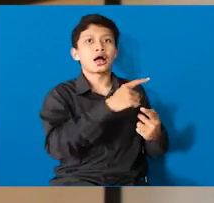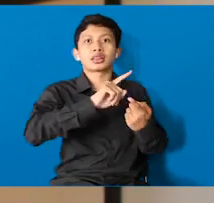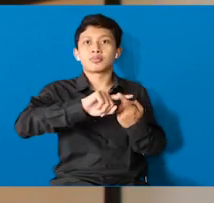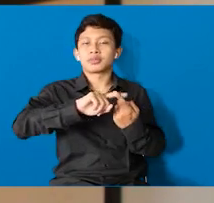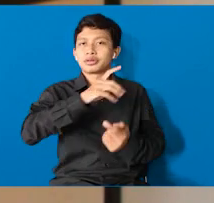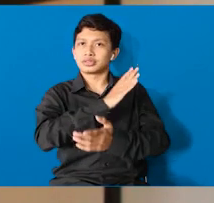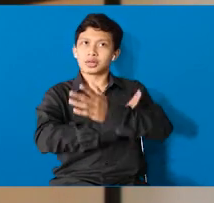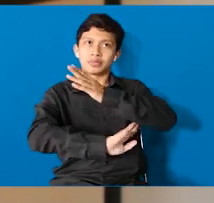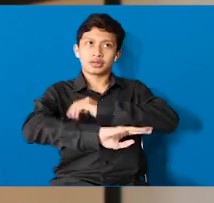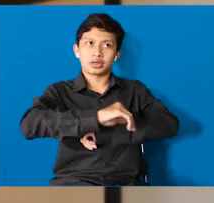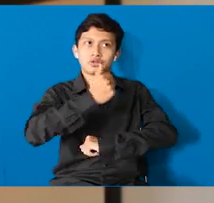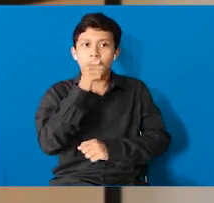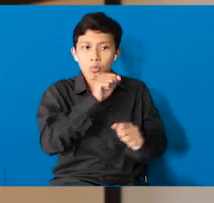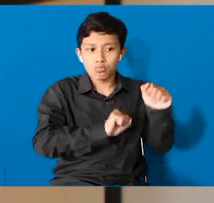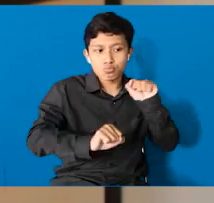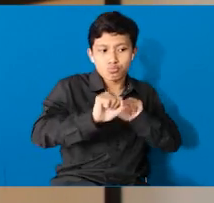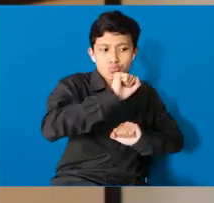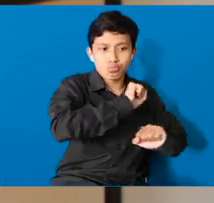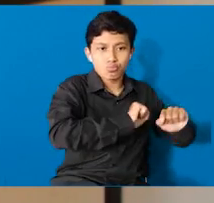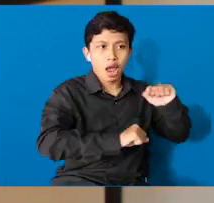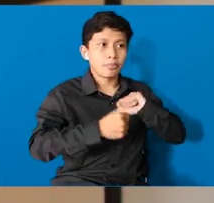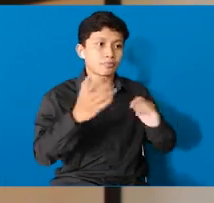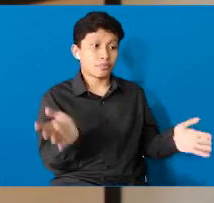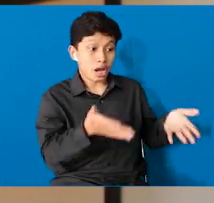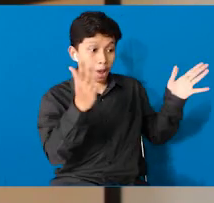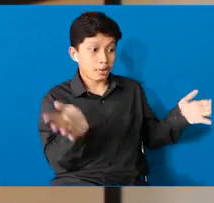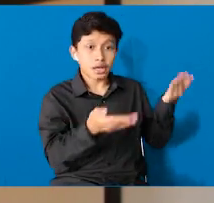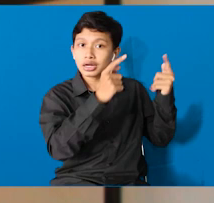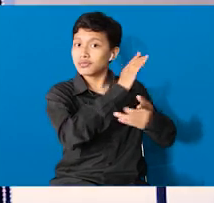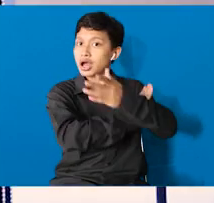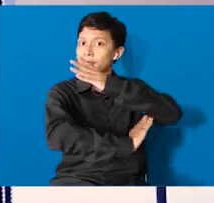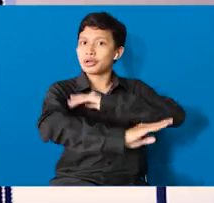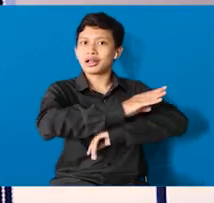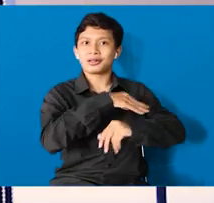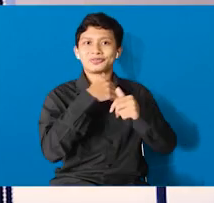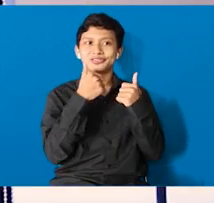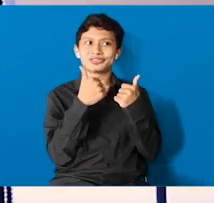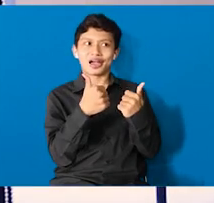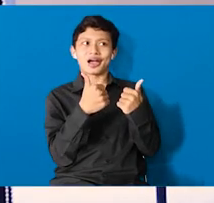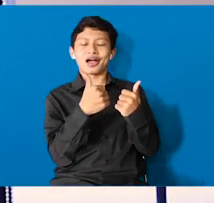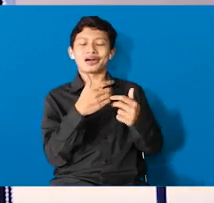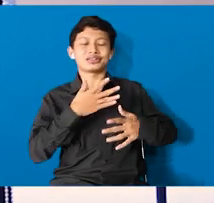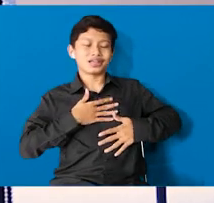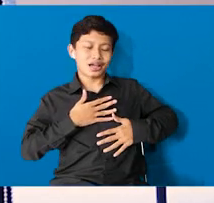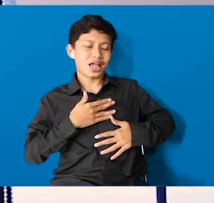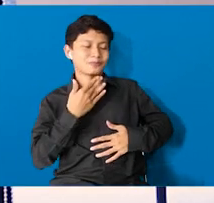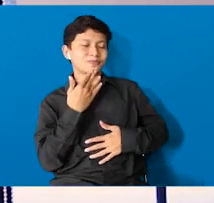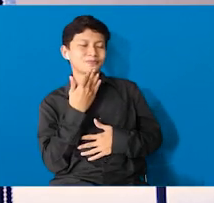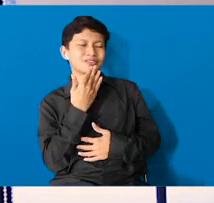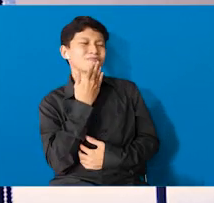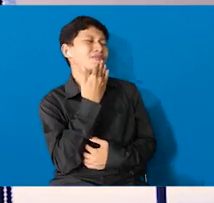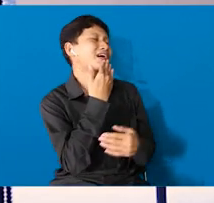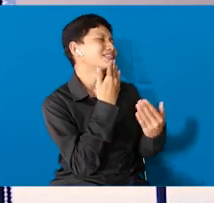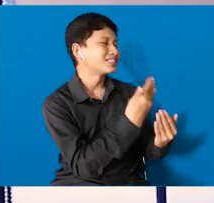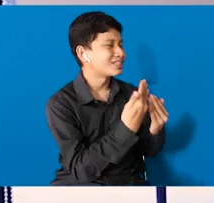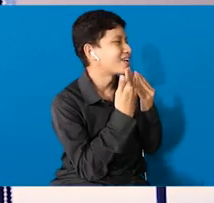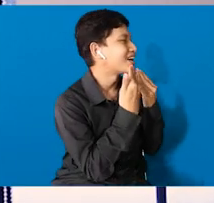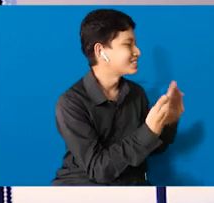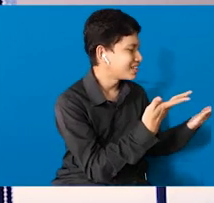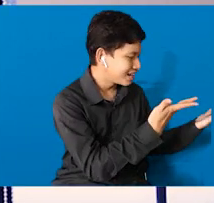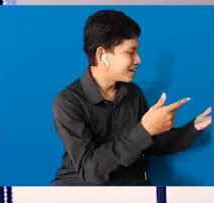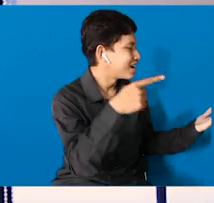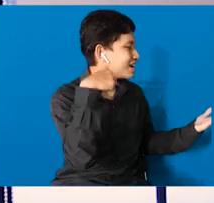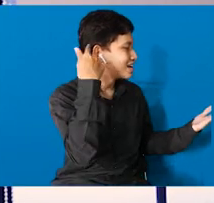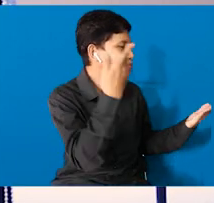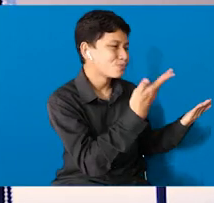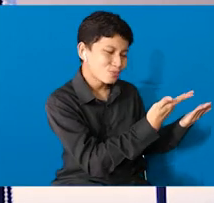teman-teman difabel juga bisa berdaya sebagaimana yang lainnya. Dan kami mengucapkan terima kasih kepada Ibu Dr.